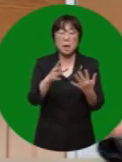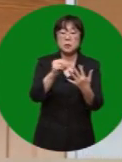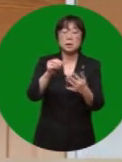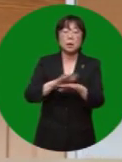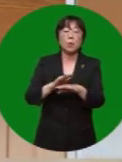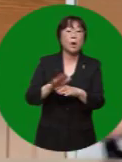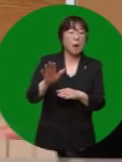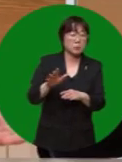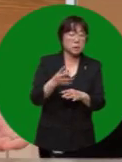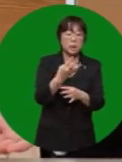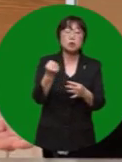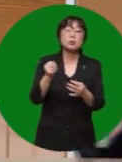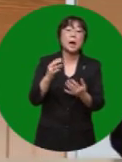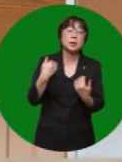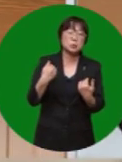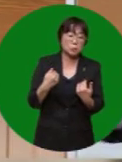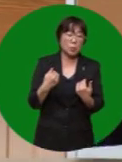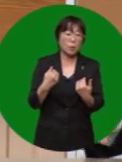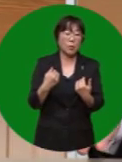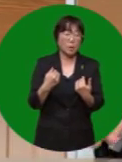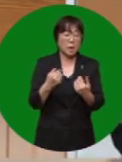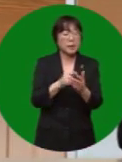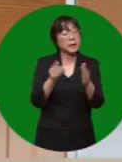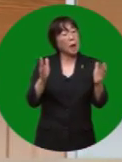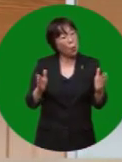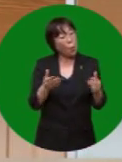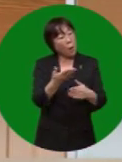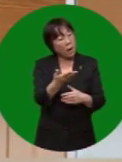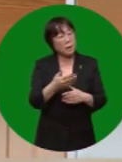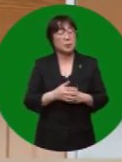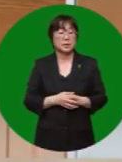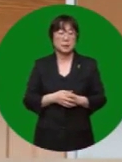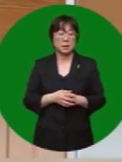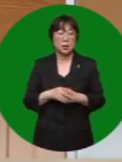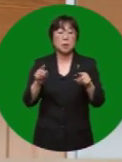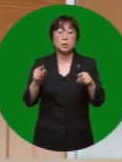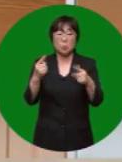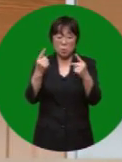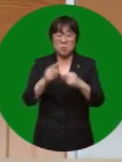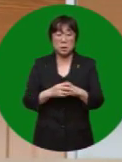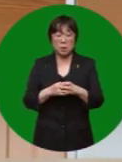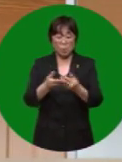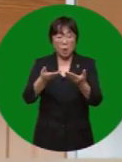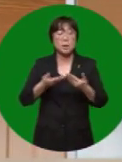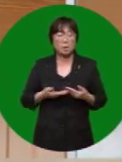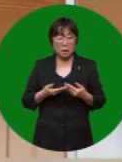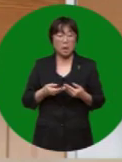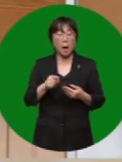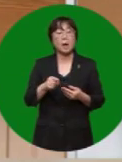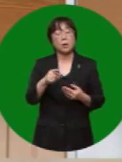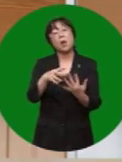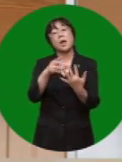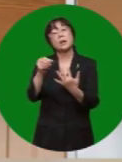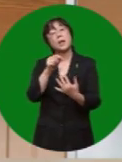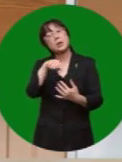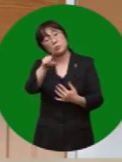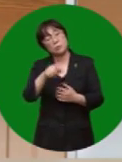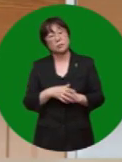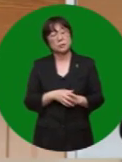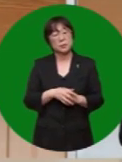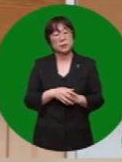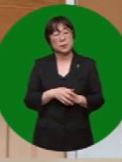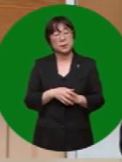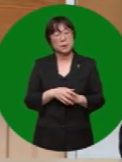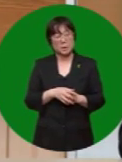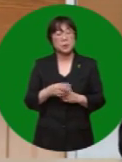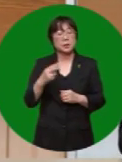がありますと、いくらいくらぐらいですと、どのくらい期間かかりますと、まあ、そうしたものが同時にいただければ、じゃあこれでいこうかと、まあ、松竹